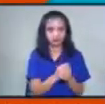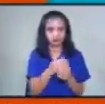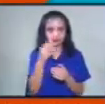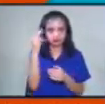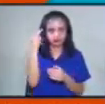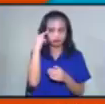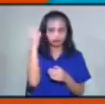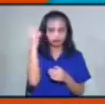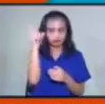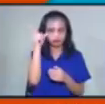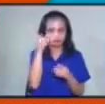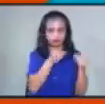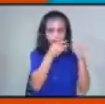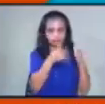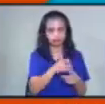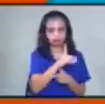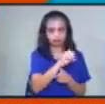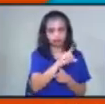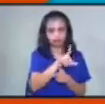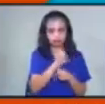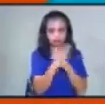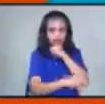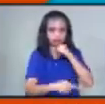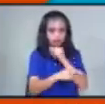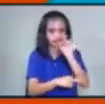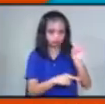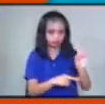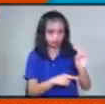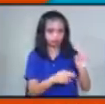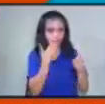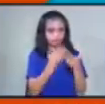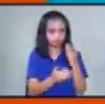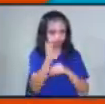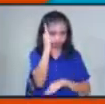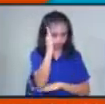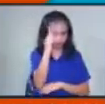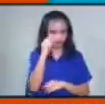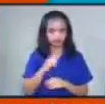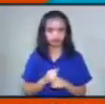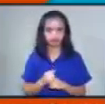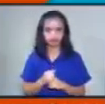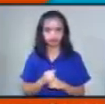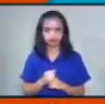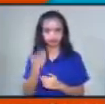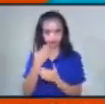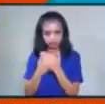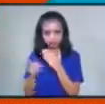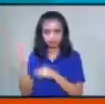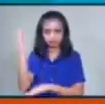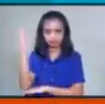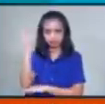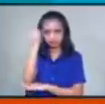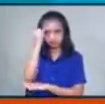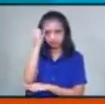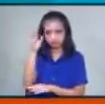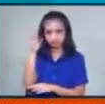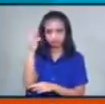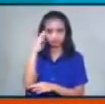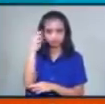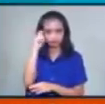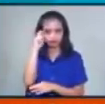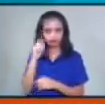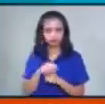Nathaniel Lacambra, Director ng Dole Region 1. Mr. Lacambra, magandang tanghali po sir. Magandang tanghali po, Mr. Sul